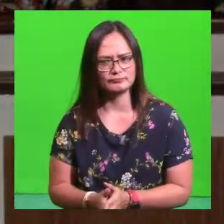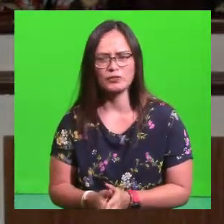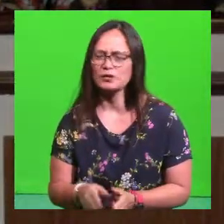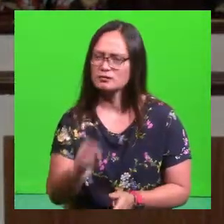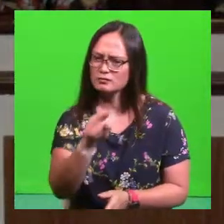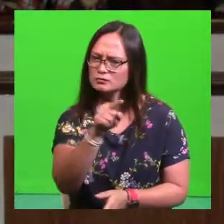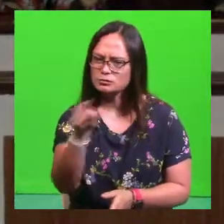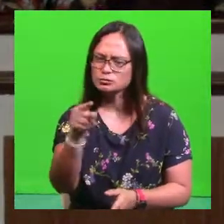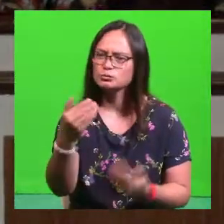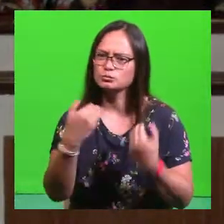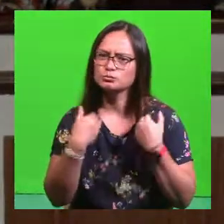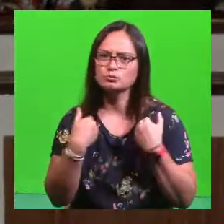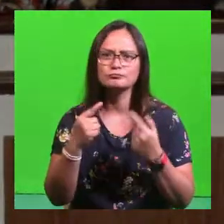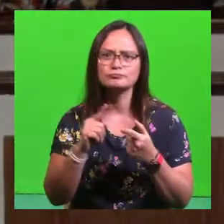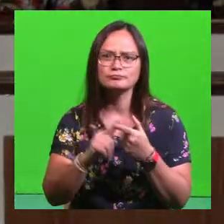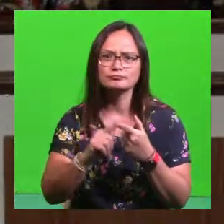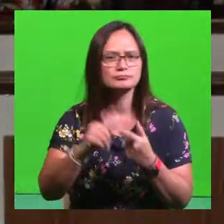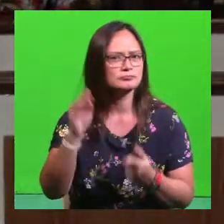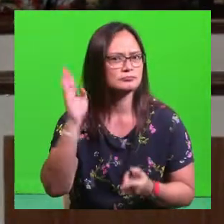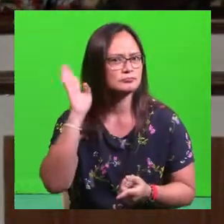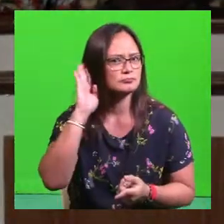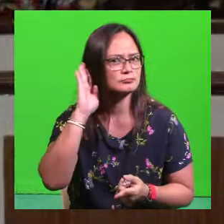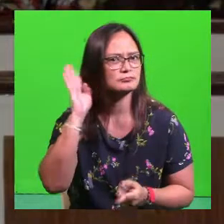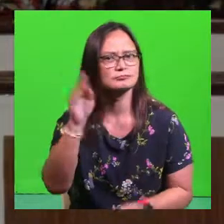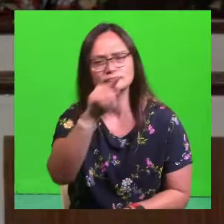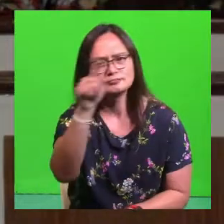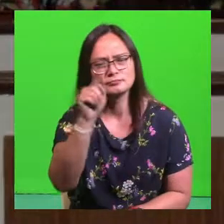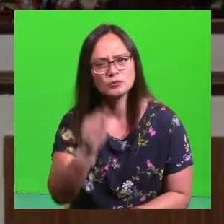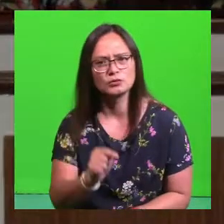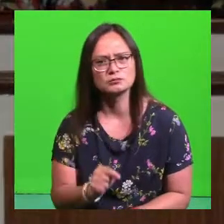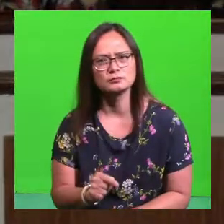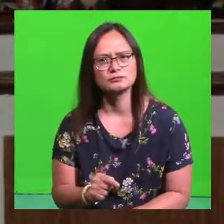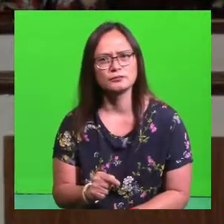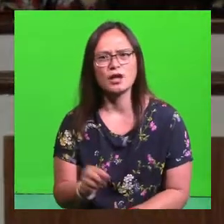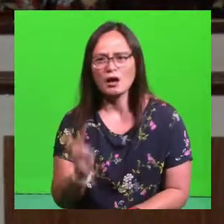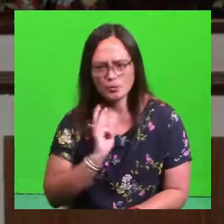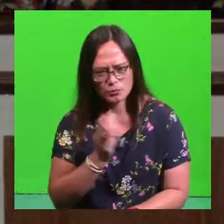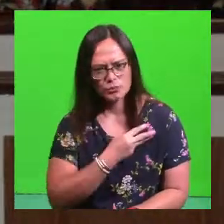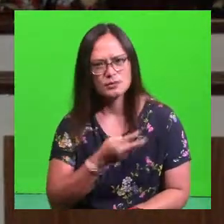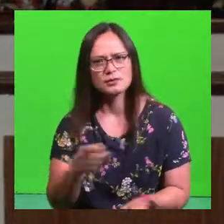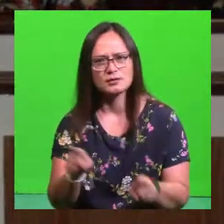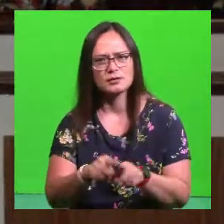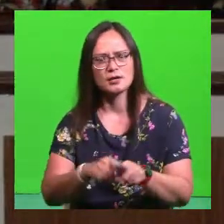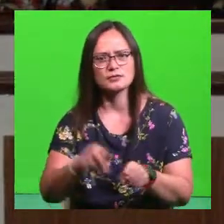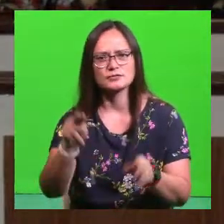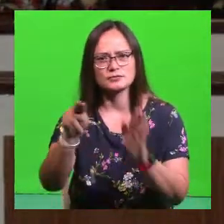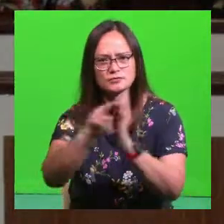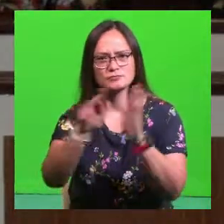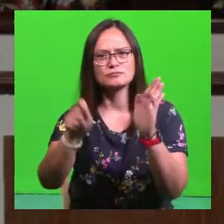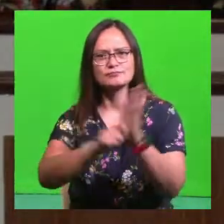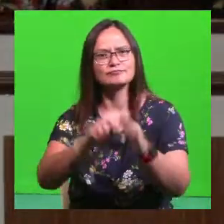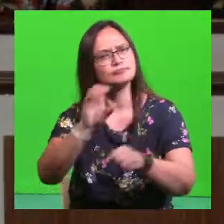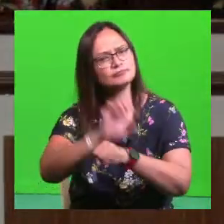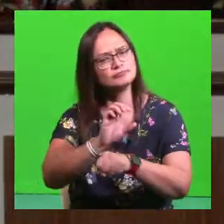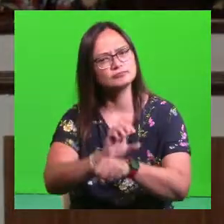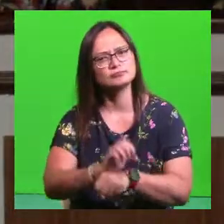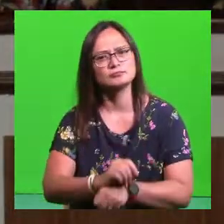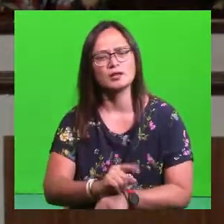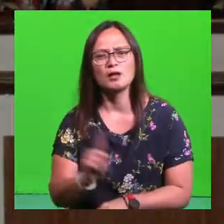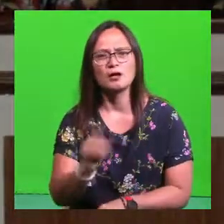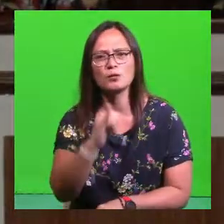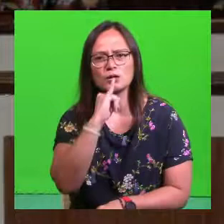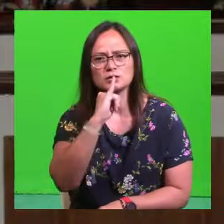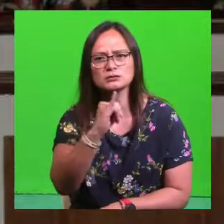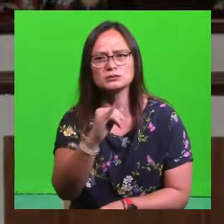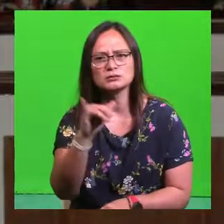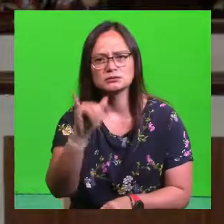at tayo bilang eklesia, tayo bilang New Testament churches, ano ba ang ibig sabihin sa atin ng lahat